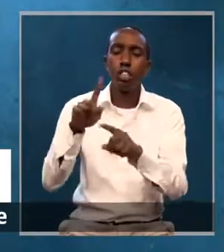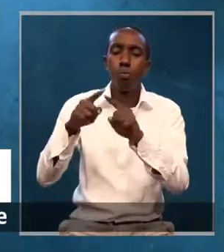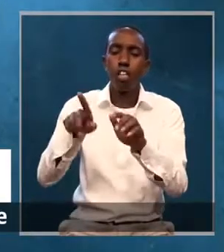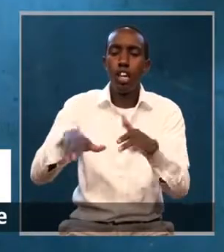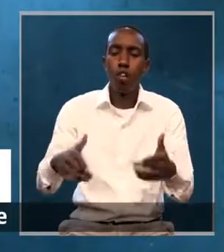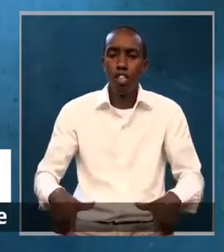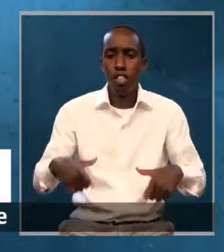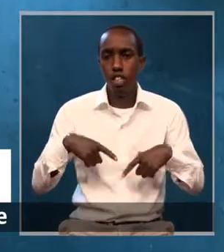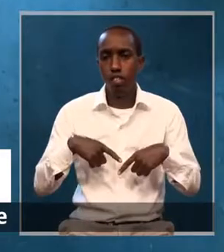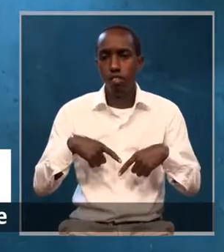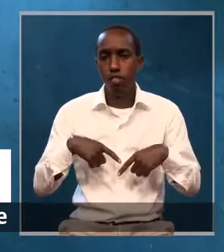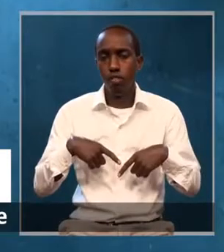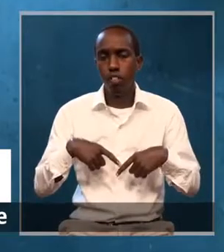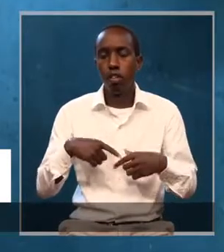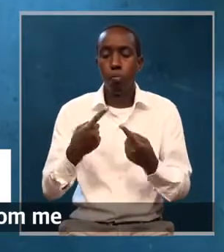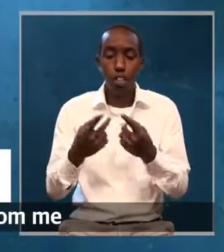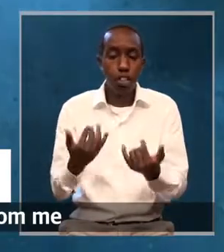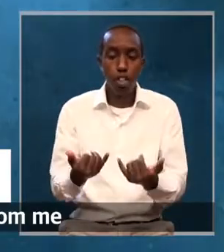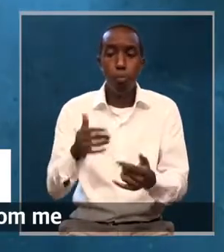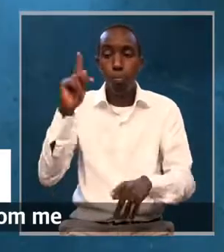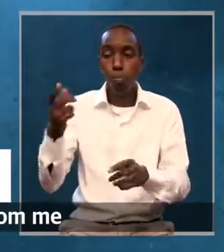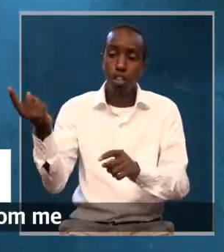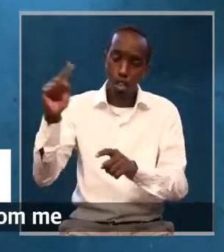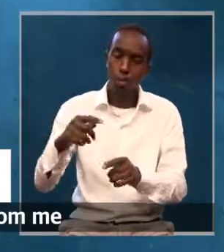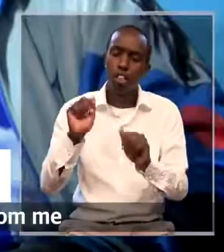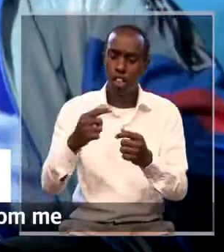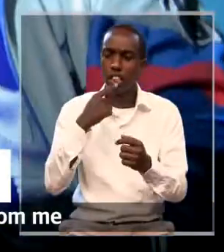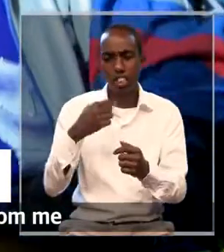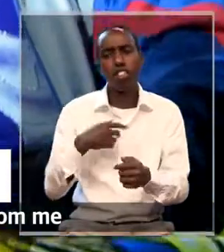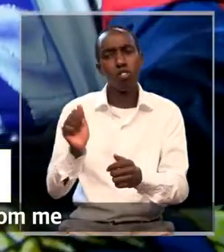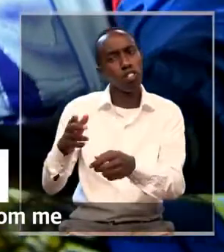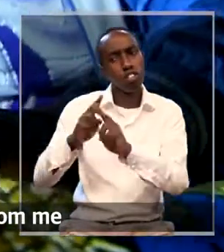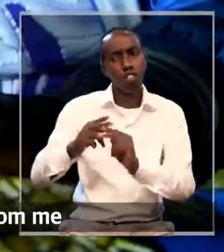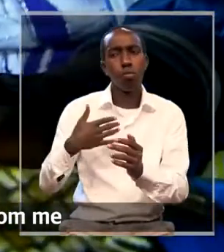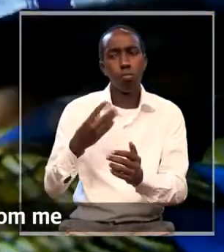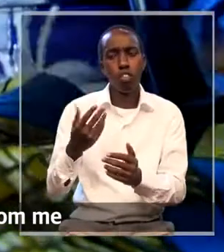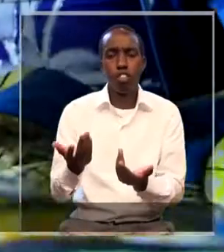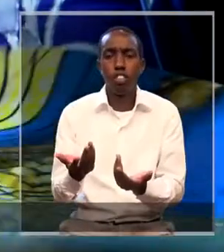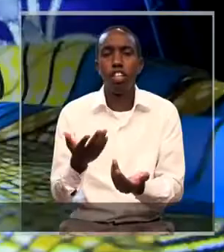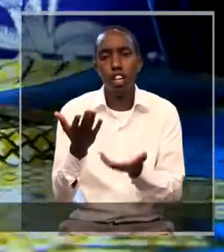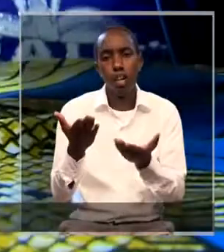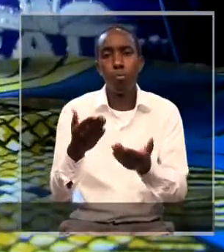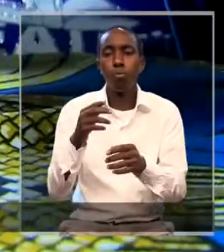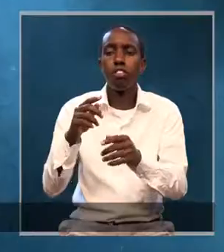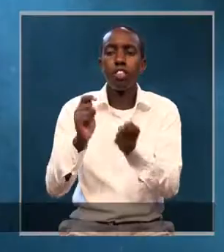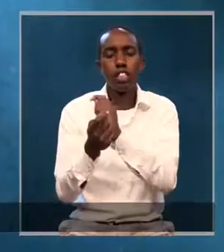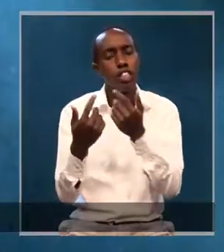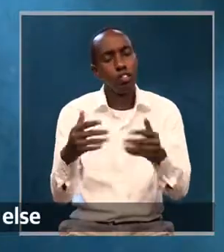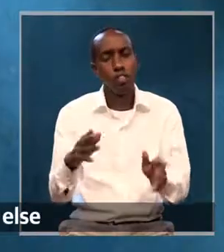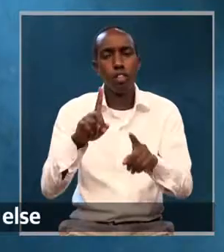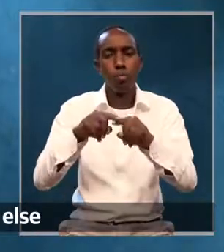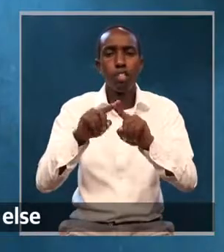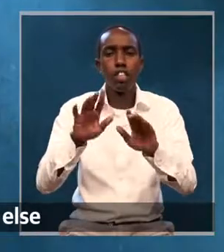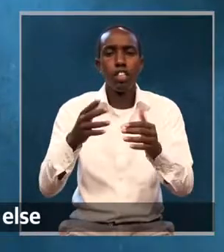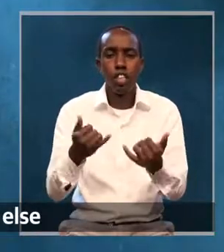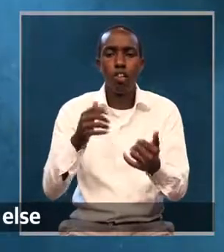nari mbaye. Yakubungu hari n'ushobora kuza akambwira ko ngomba no kumuguriza amafaranga. Ntinduka zo zarabaye bitewe